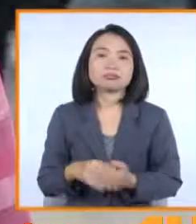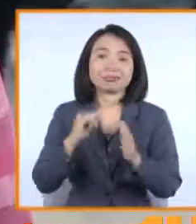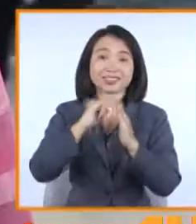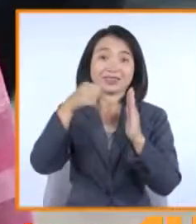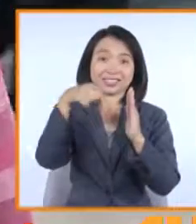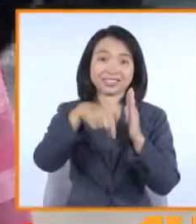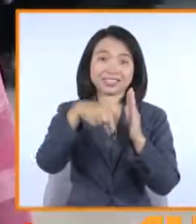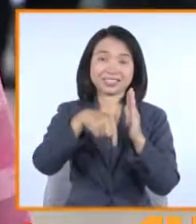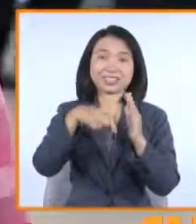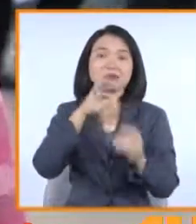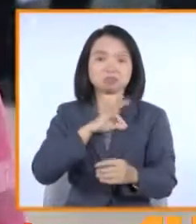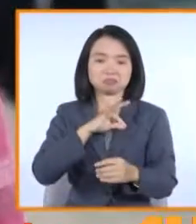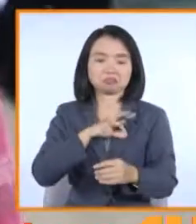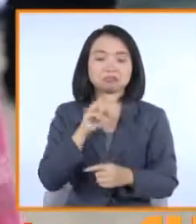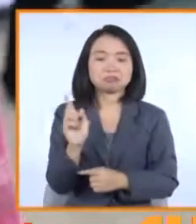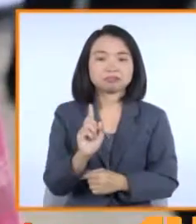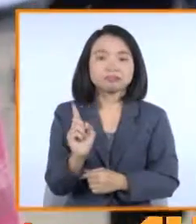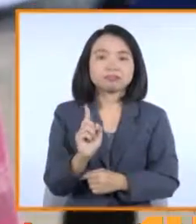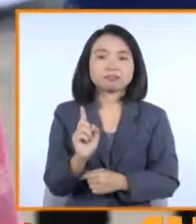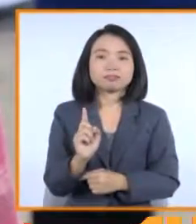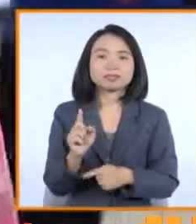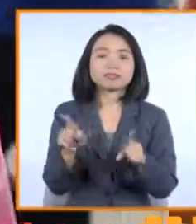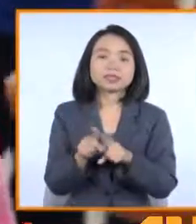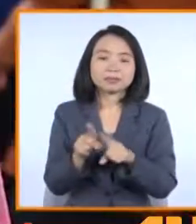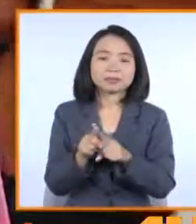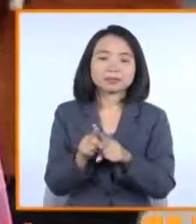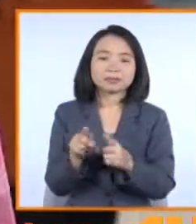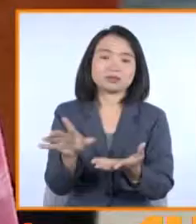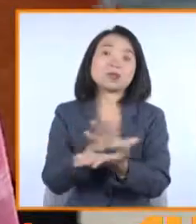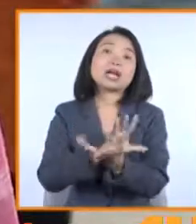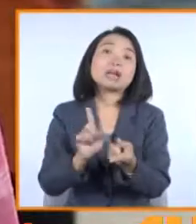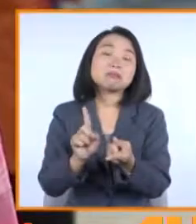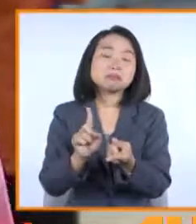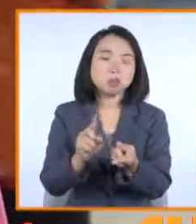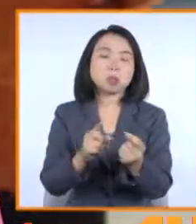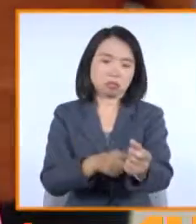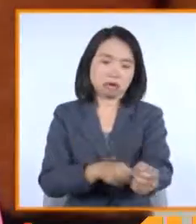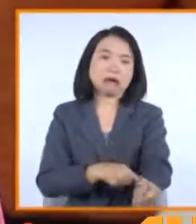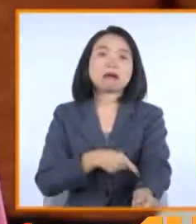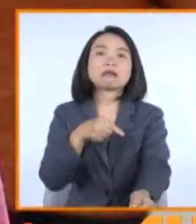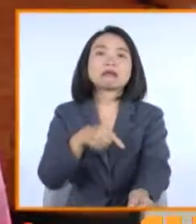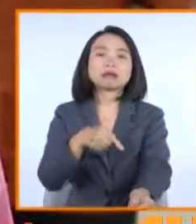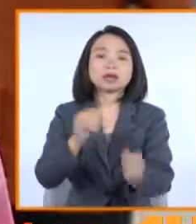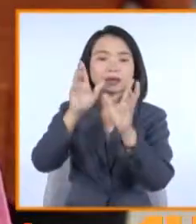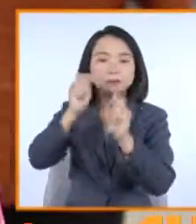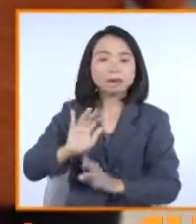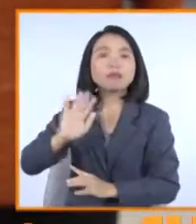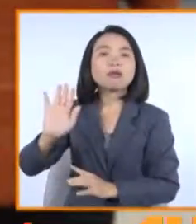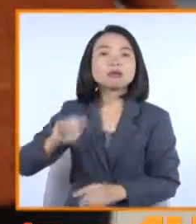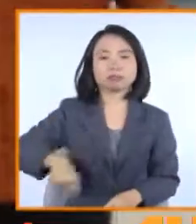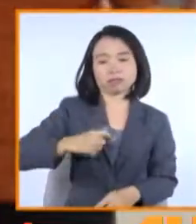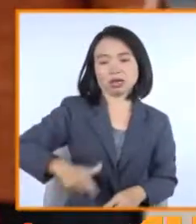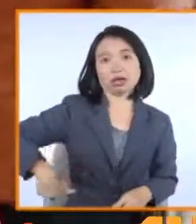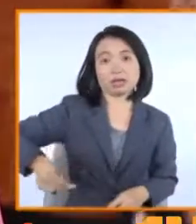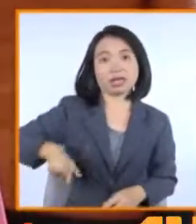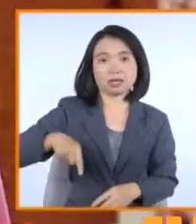ที่มีอารยธรรมตั้งเดิมมานานนั่นก็คืออารยธรรมขอมโบราณเนี่ยนะครับมีป